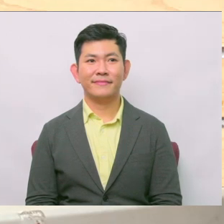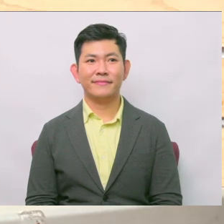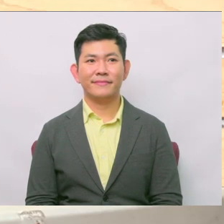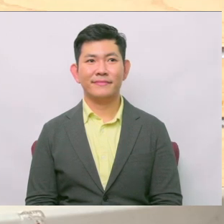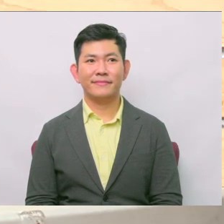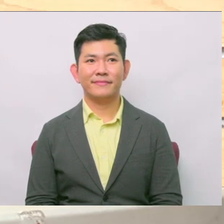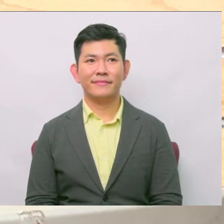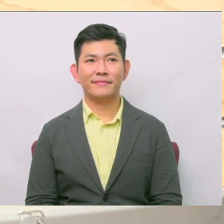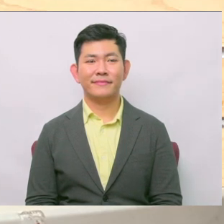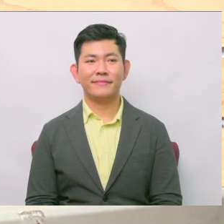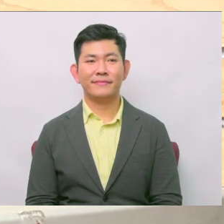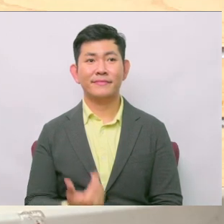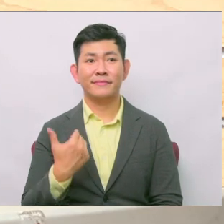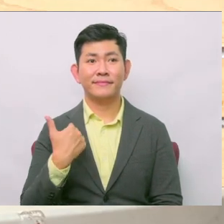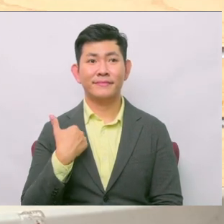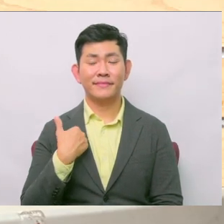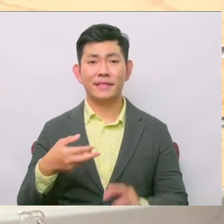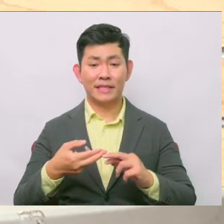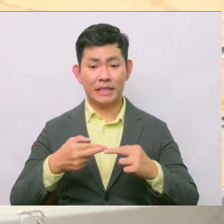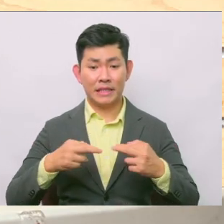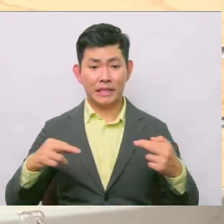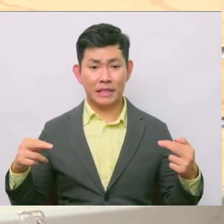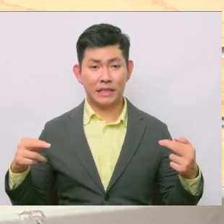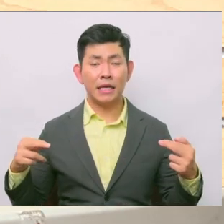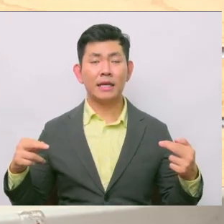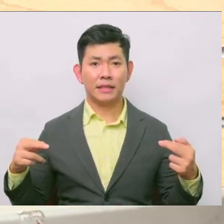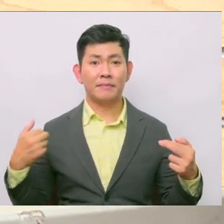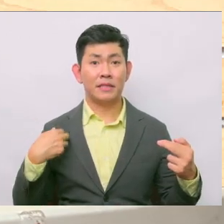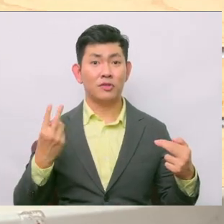มันจะมีด้านสั้นกับด้านยาวนะคะเชือก